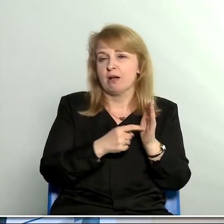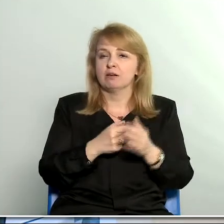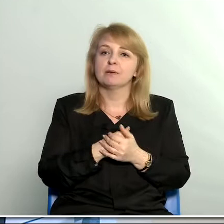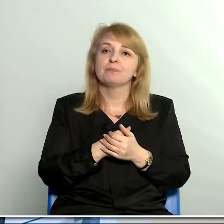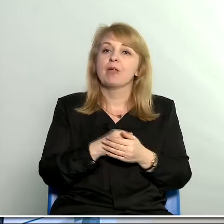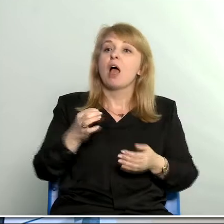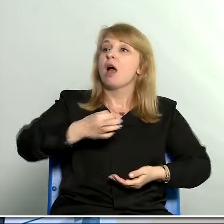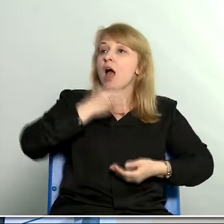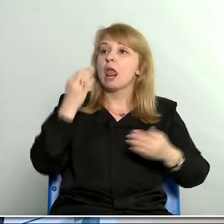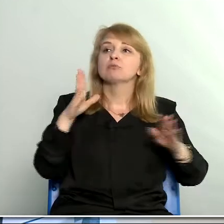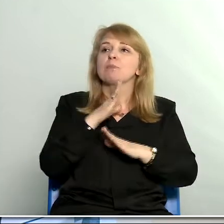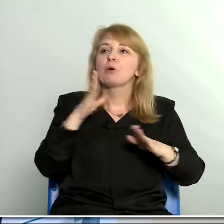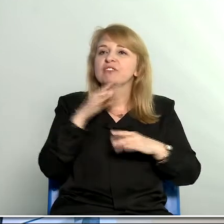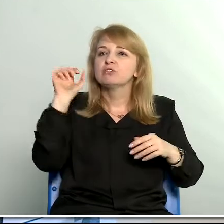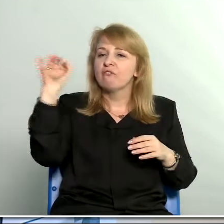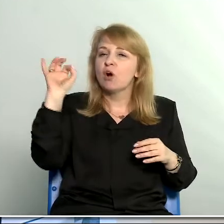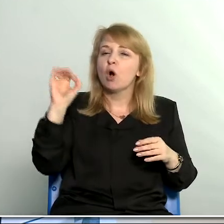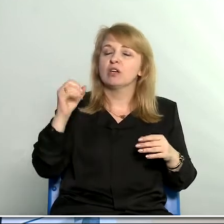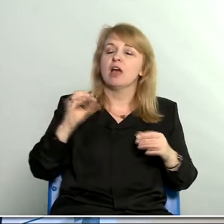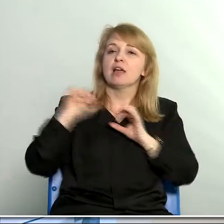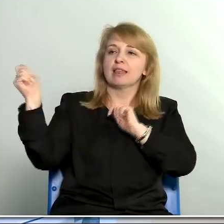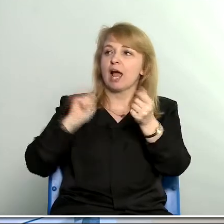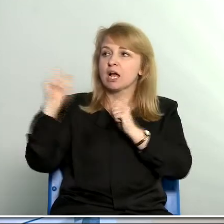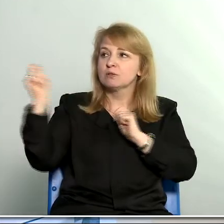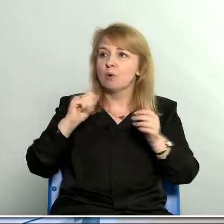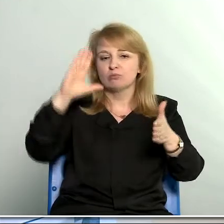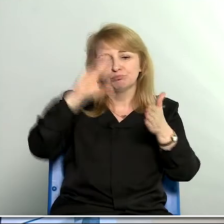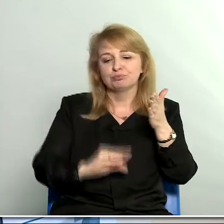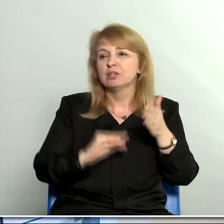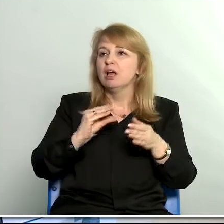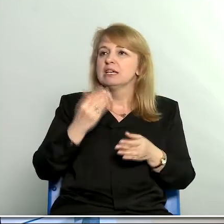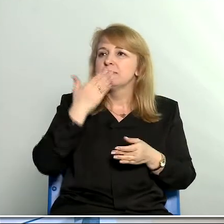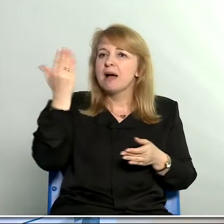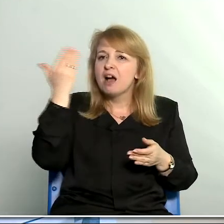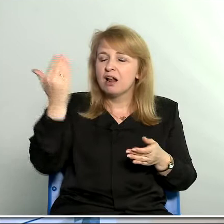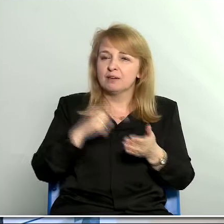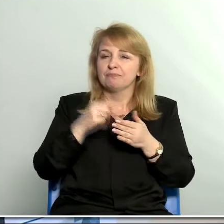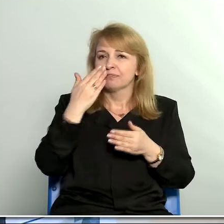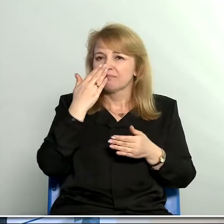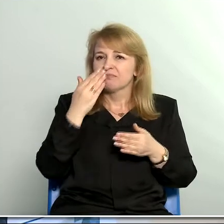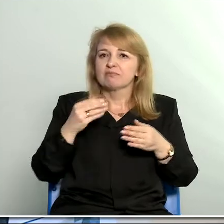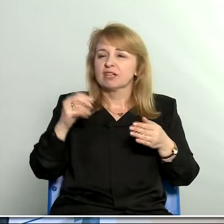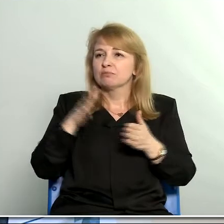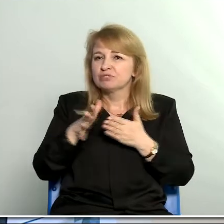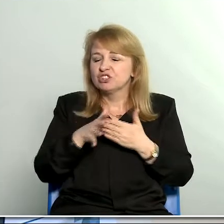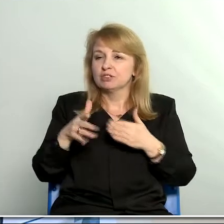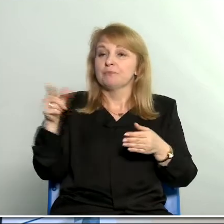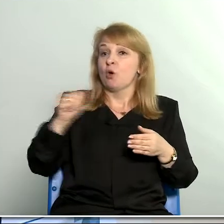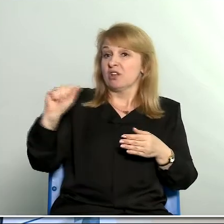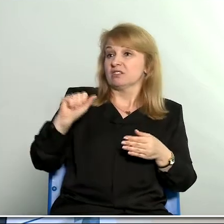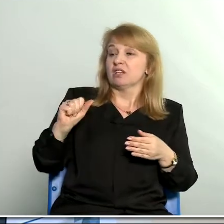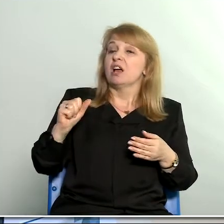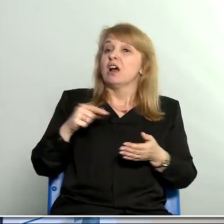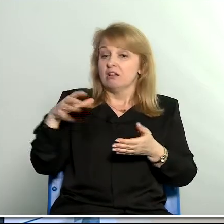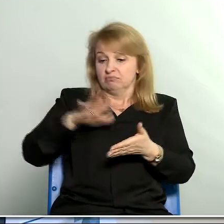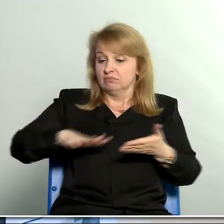jakość powietrza poprzez wsparcie transportu niskoemisyjnego oraz poprawę efektywności wytwarzania i dystrybucji ciepła. To jest obszar,